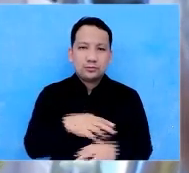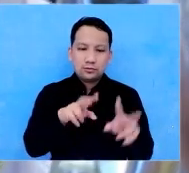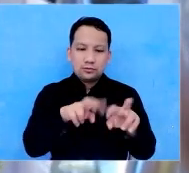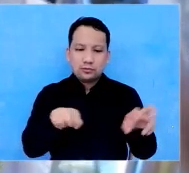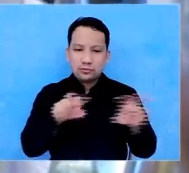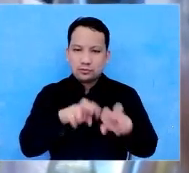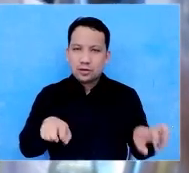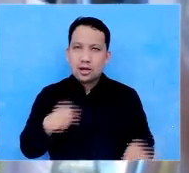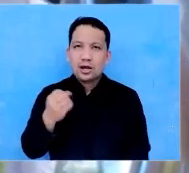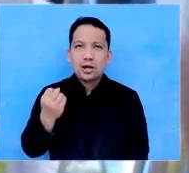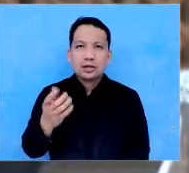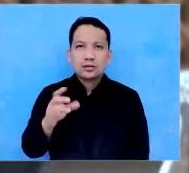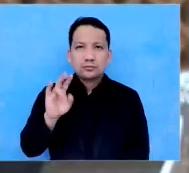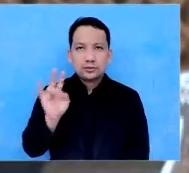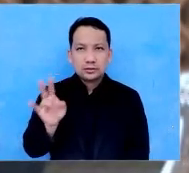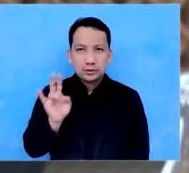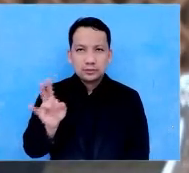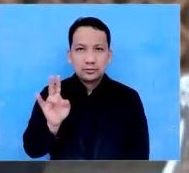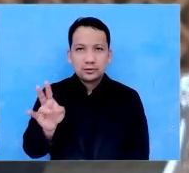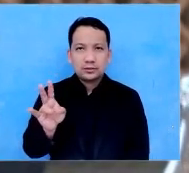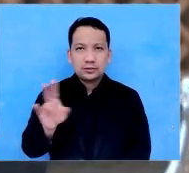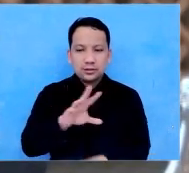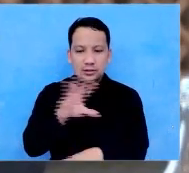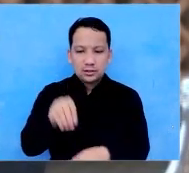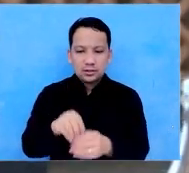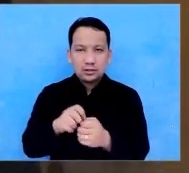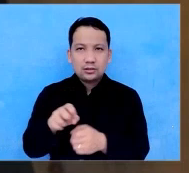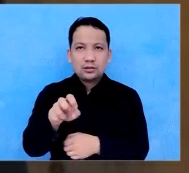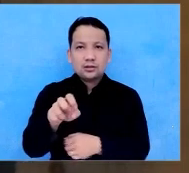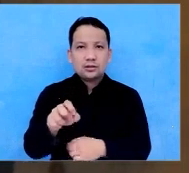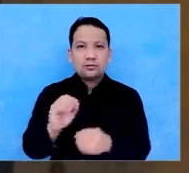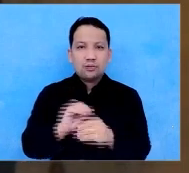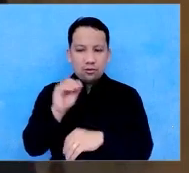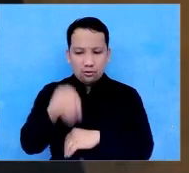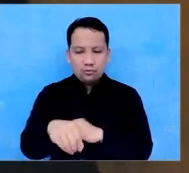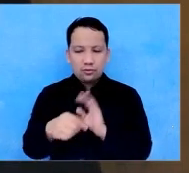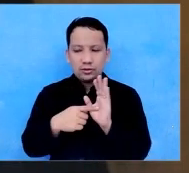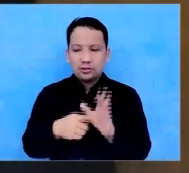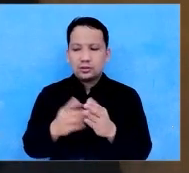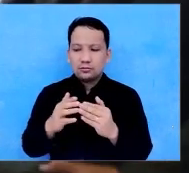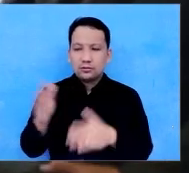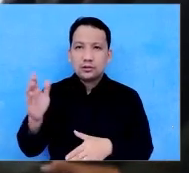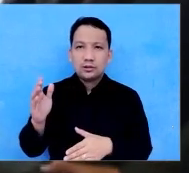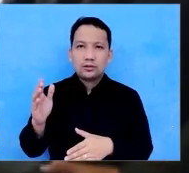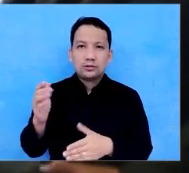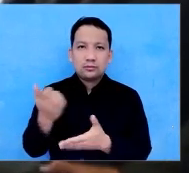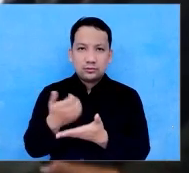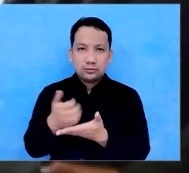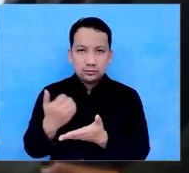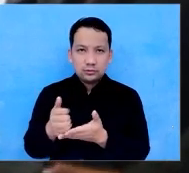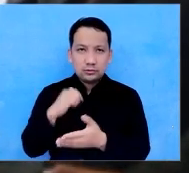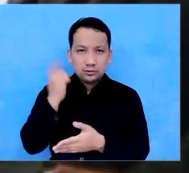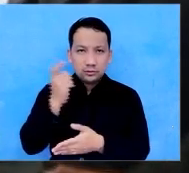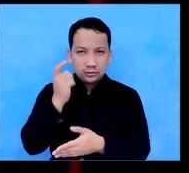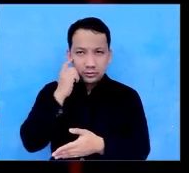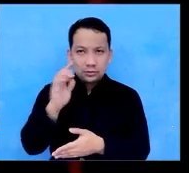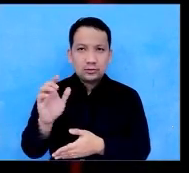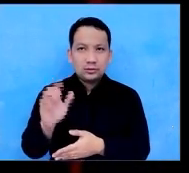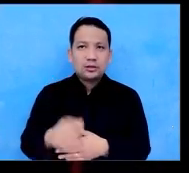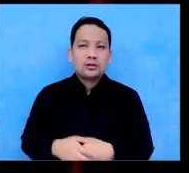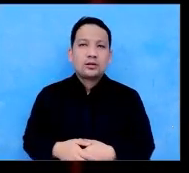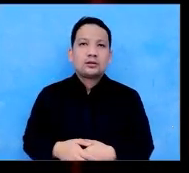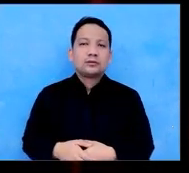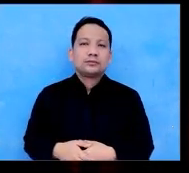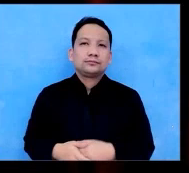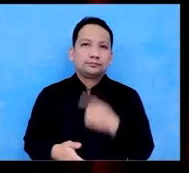kung bakit nasa 70 tao ang isinama sa trip. Sobra-sobra raw kasi ito pati na ang gastusin ng gobyerno para sa biyahe. Pero